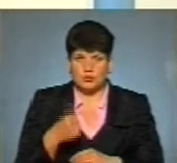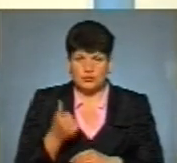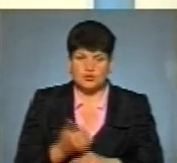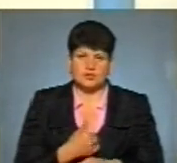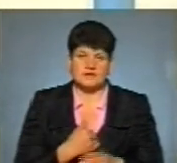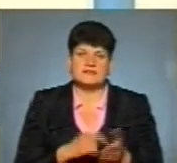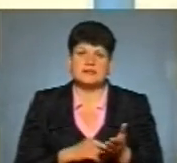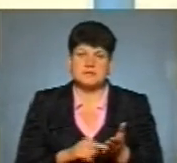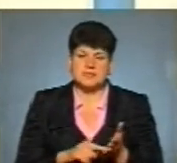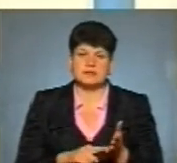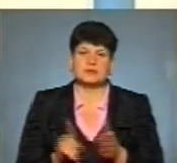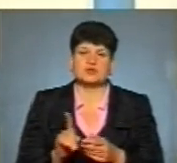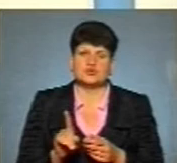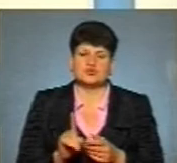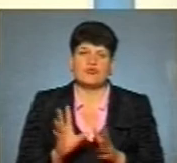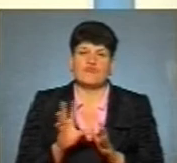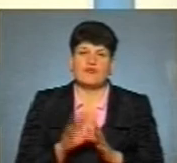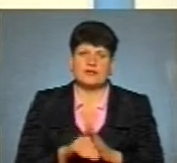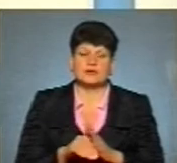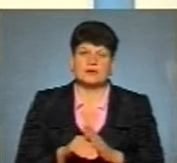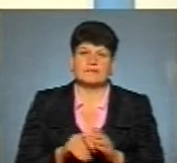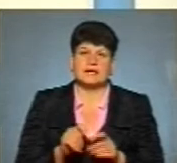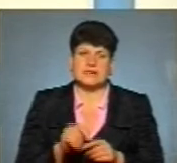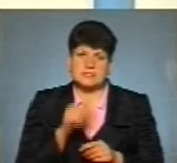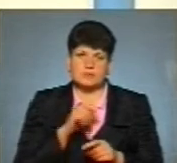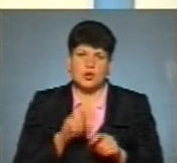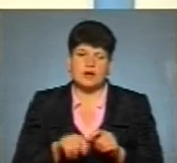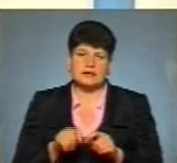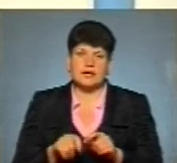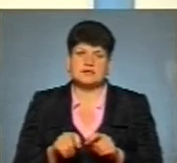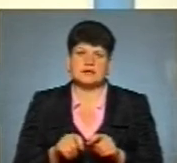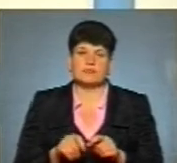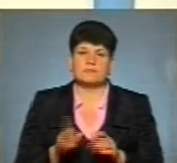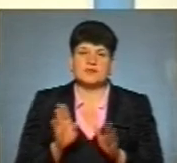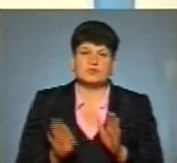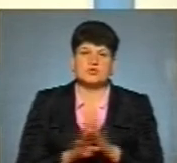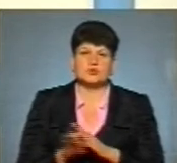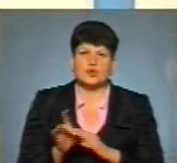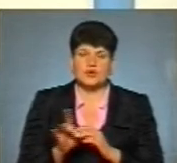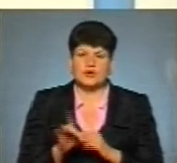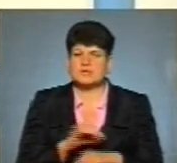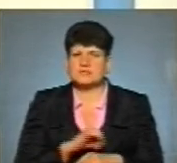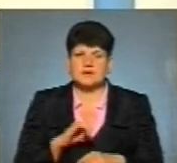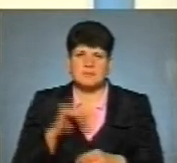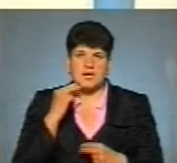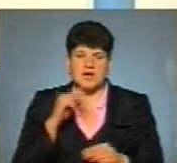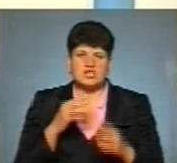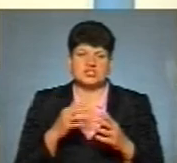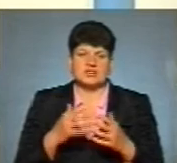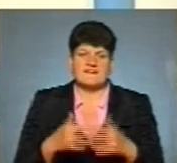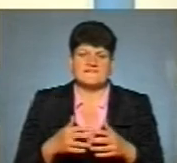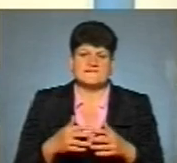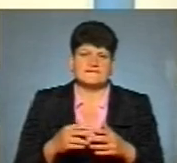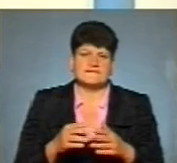би відмітити, що введено експлуатацію в Підволочиському районі одна із найкращих ферм, будемо казати, в Україні,